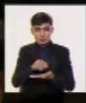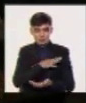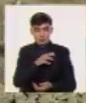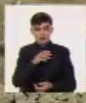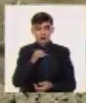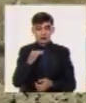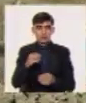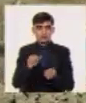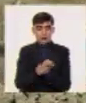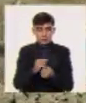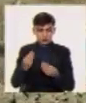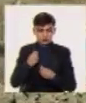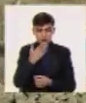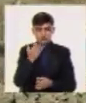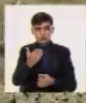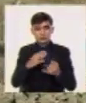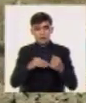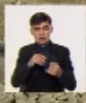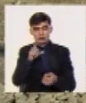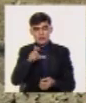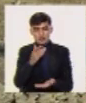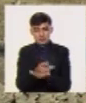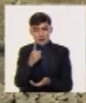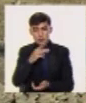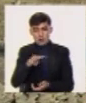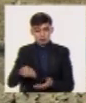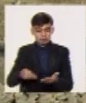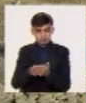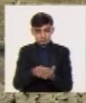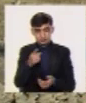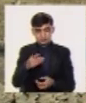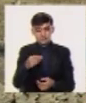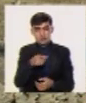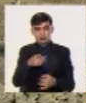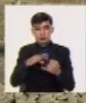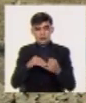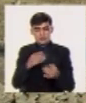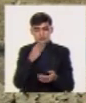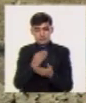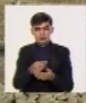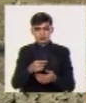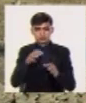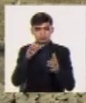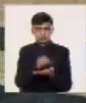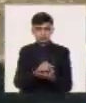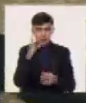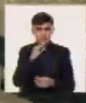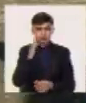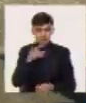берген жоқ. Сенің жеріңде адам бар, сен ол кісіге миллион ақшаңды бер, сосын сенің жеріңді өзіңе сақтап алып қаласың дейді